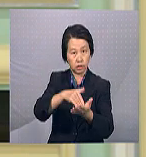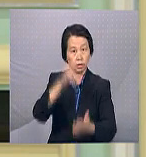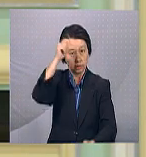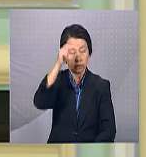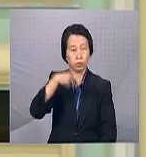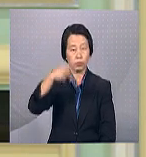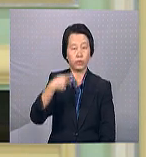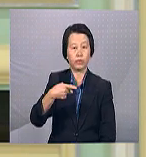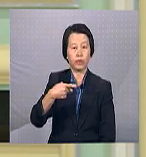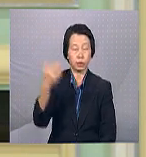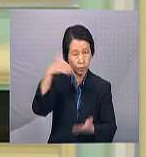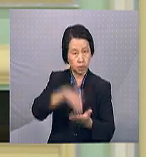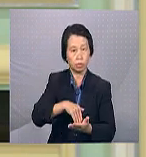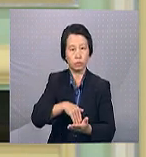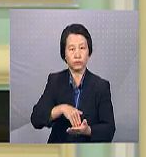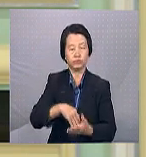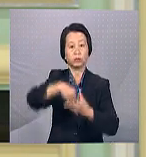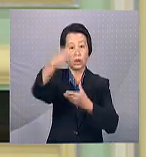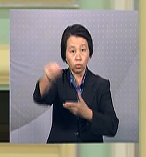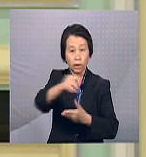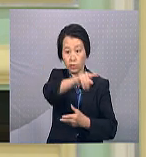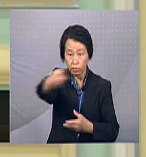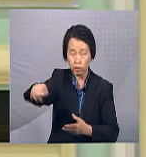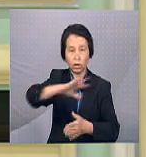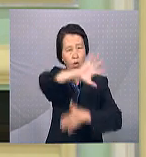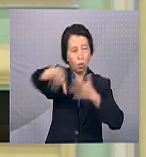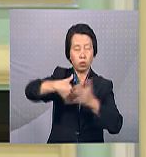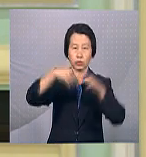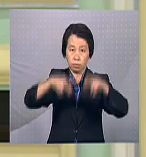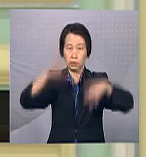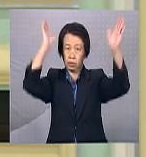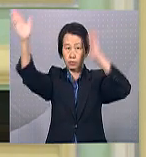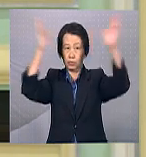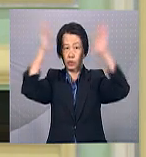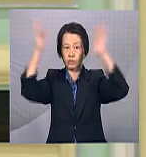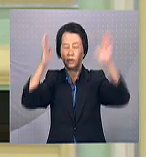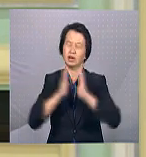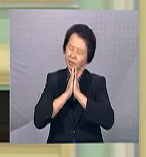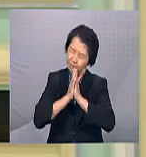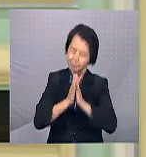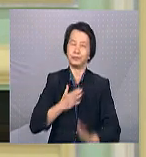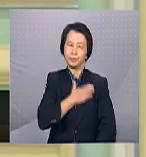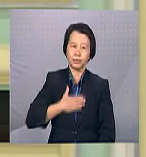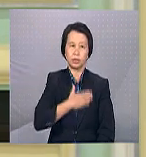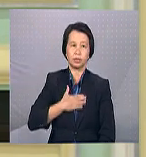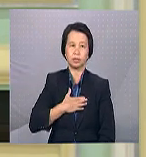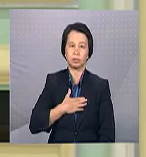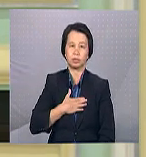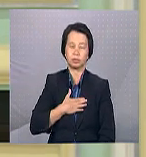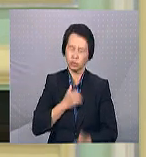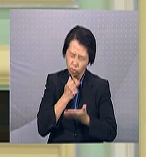dan puan di luar sana, seluruh rakyat, please